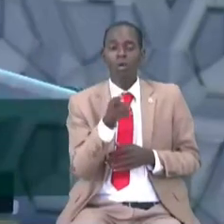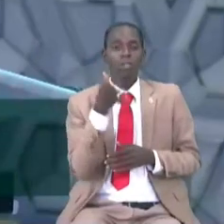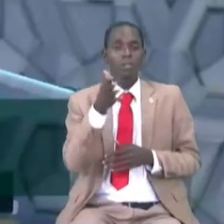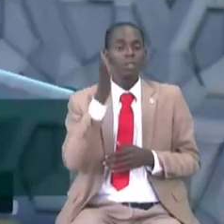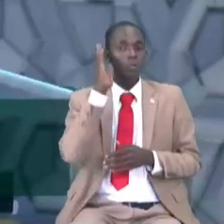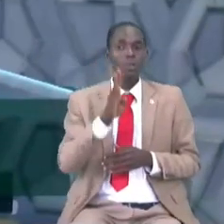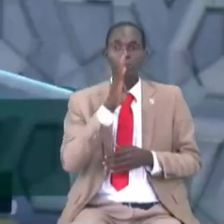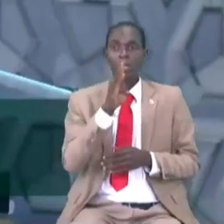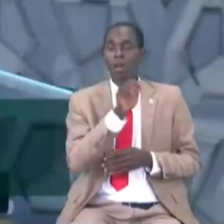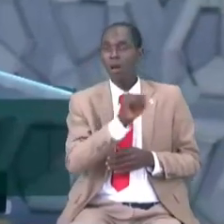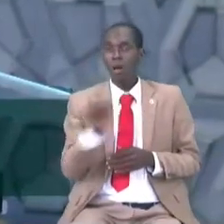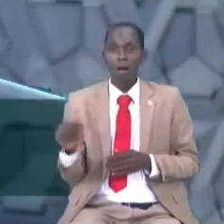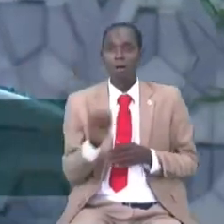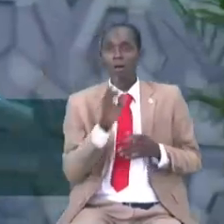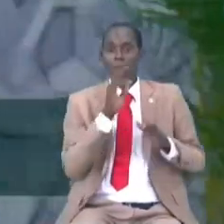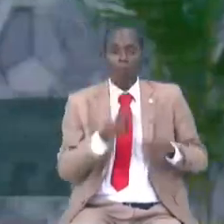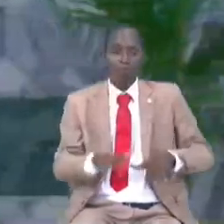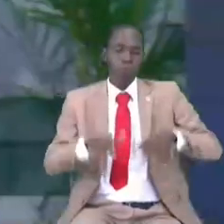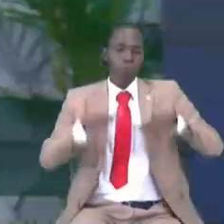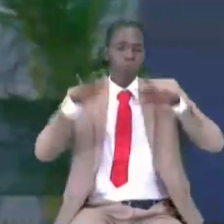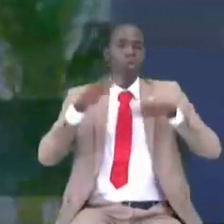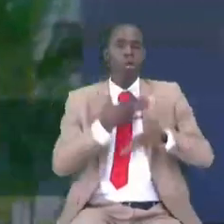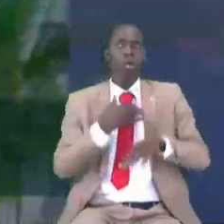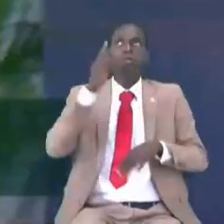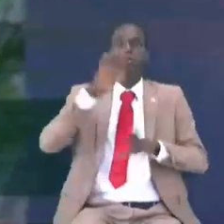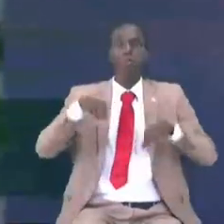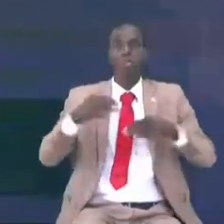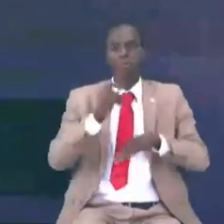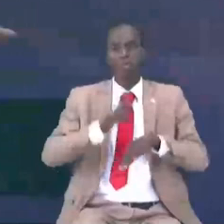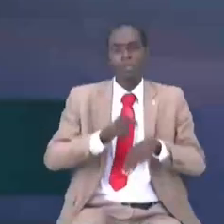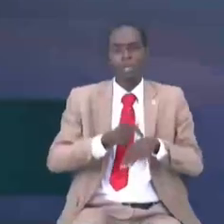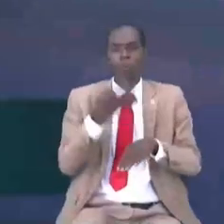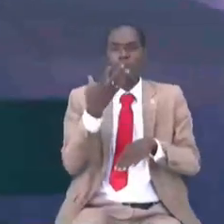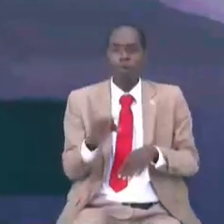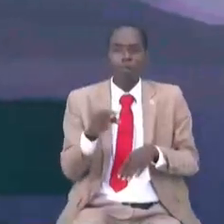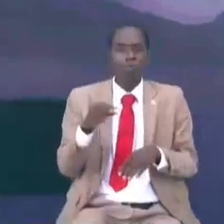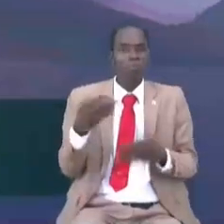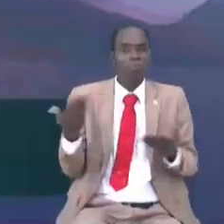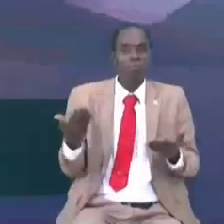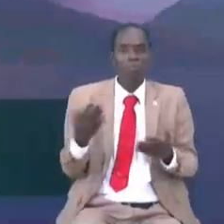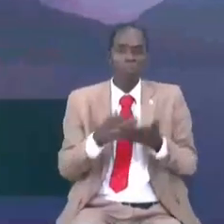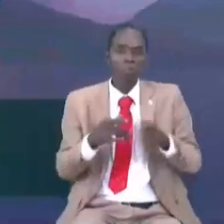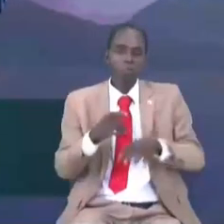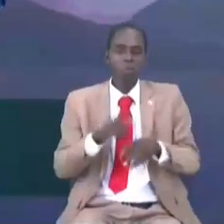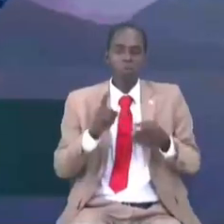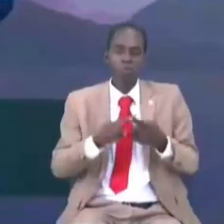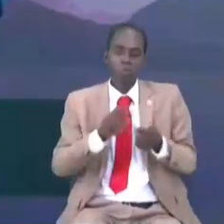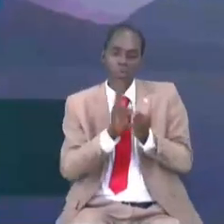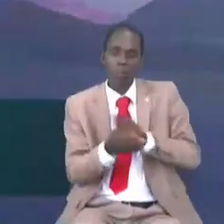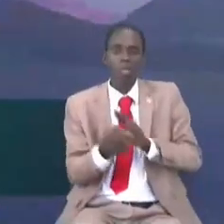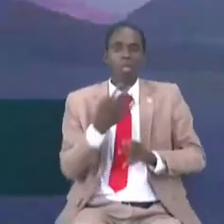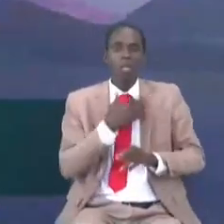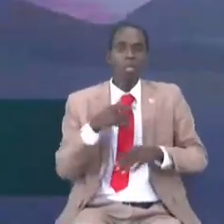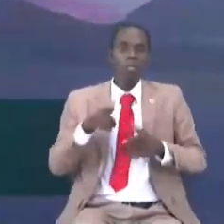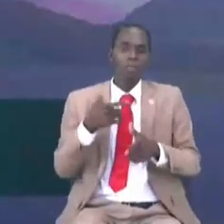pour que les gens aient la chance de se repentir. Maintenant, il a envoyé 16 anges à Sodome et Gomorrhe. Et